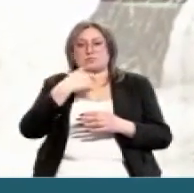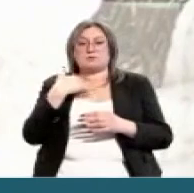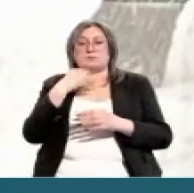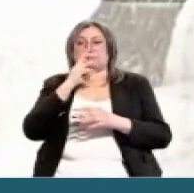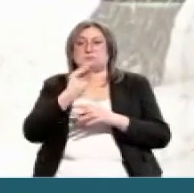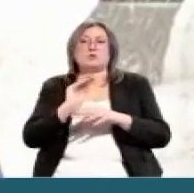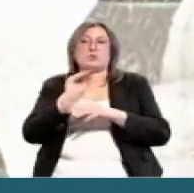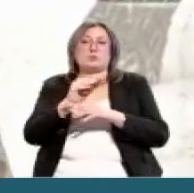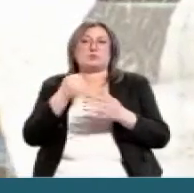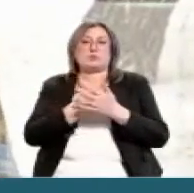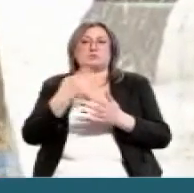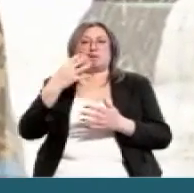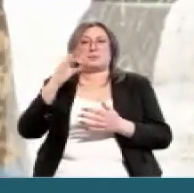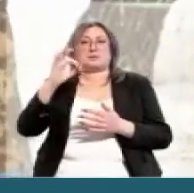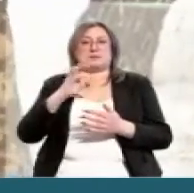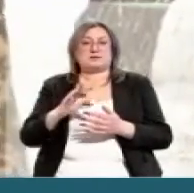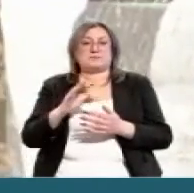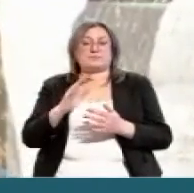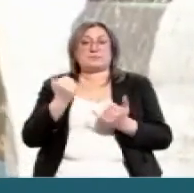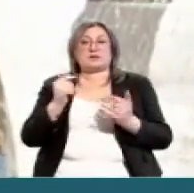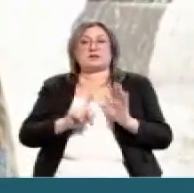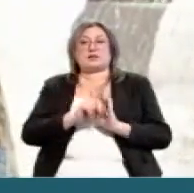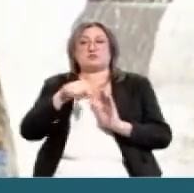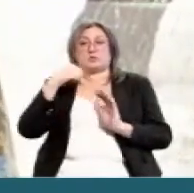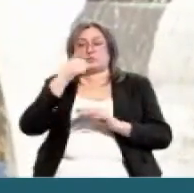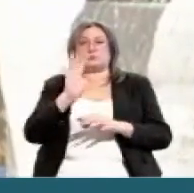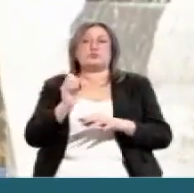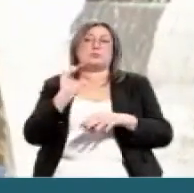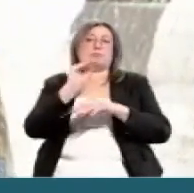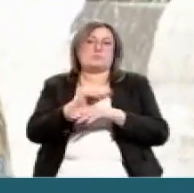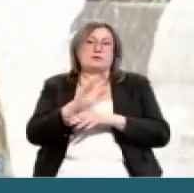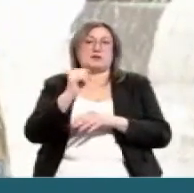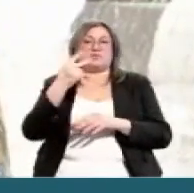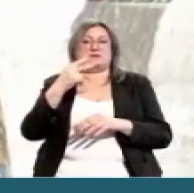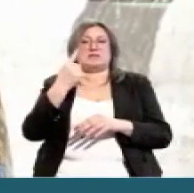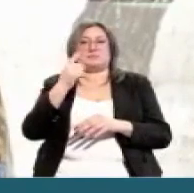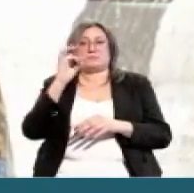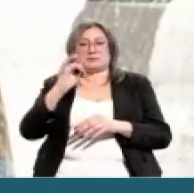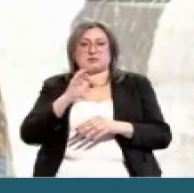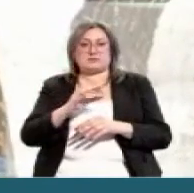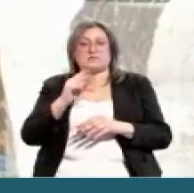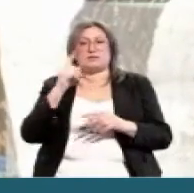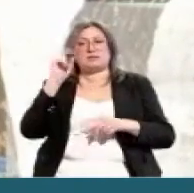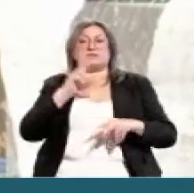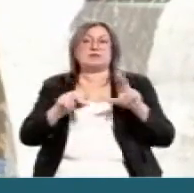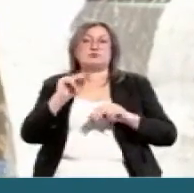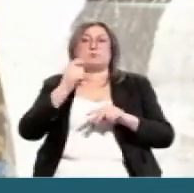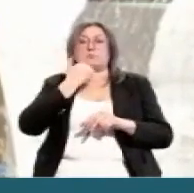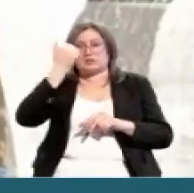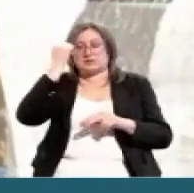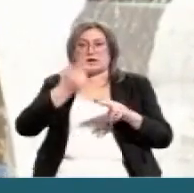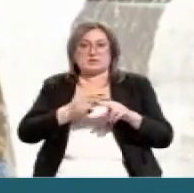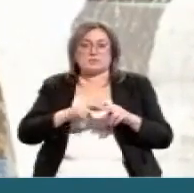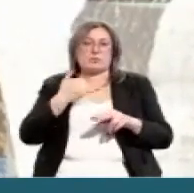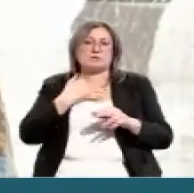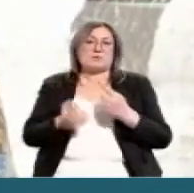нам ее подняли до 40%. С наступившего года планируют повысить еще на 21%. Надеемся, что благодаря